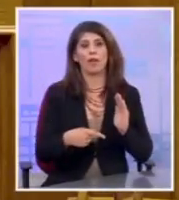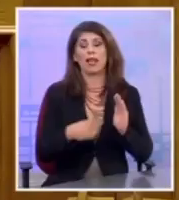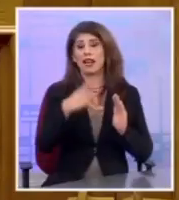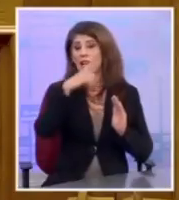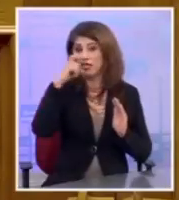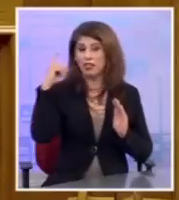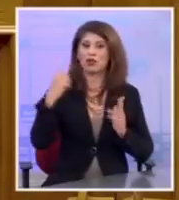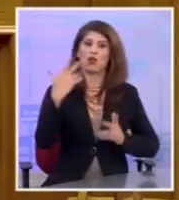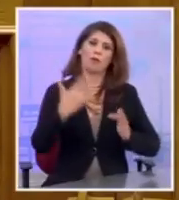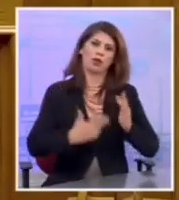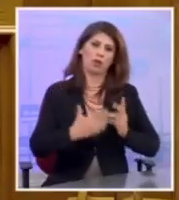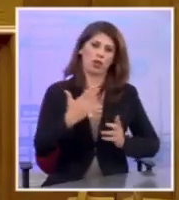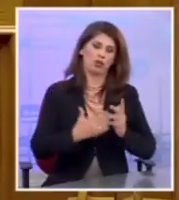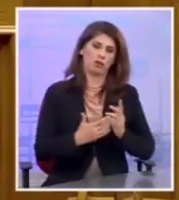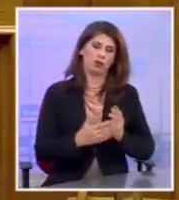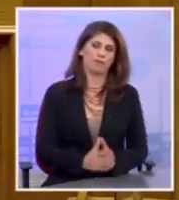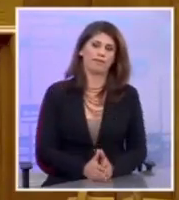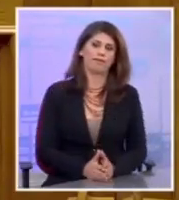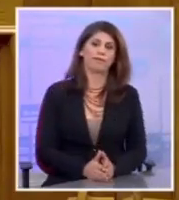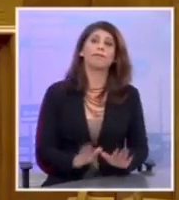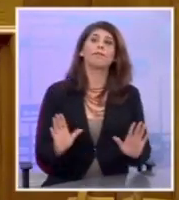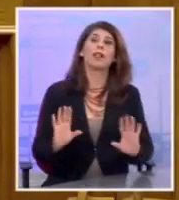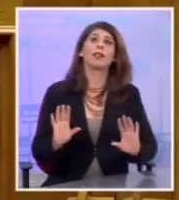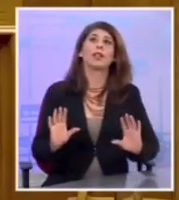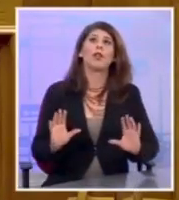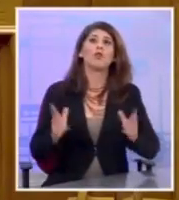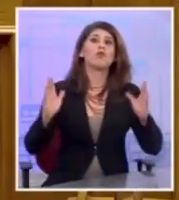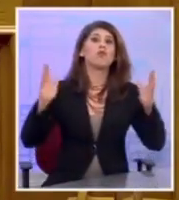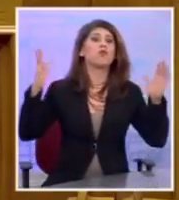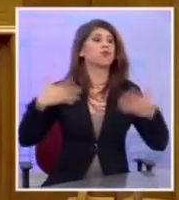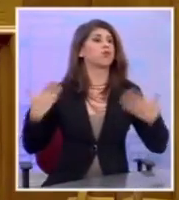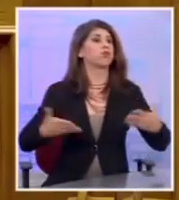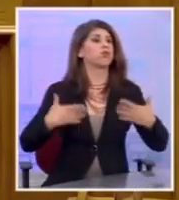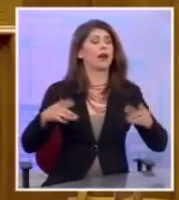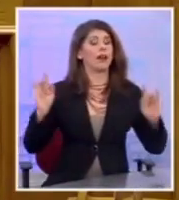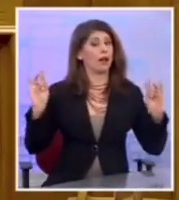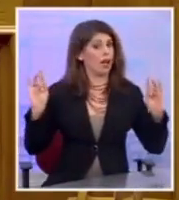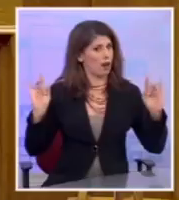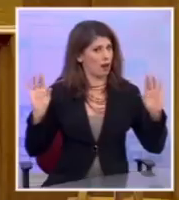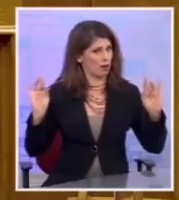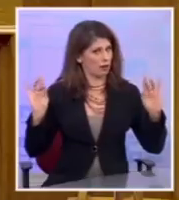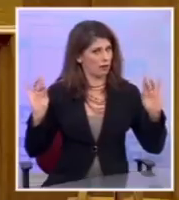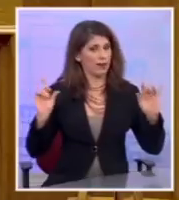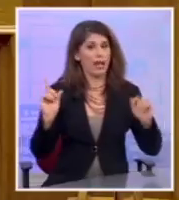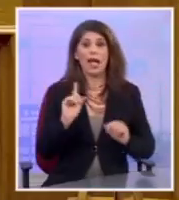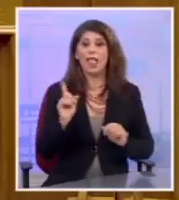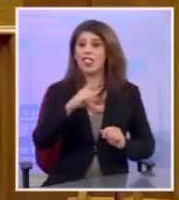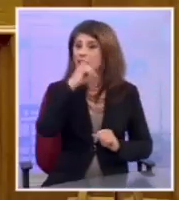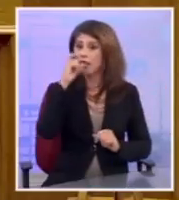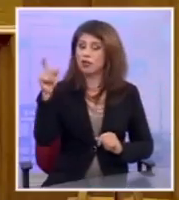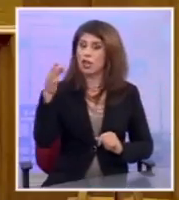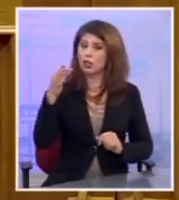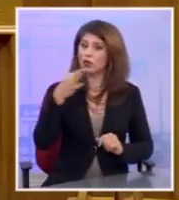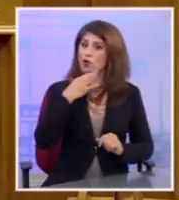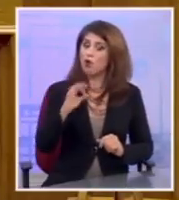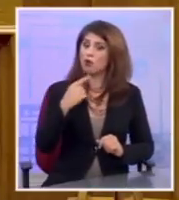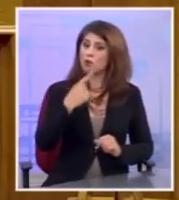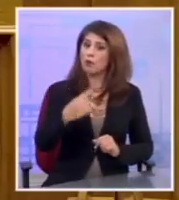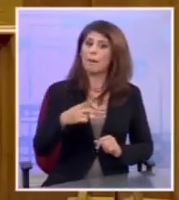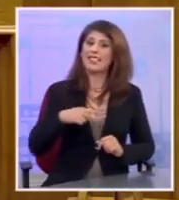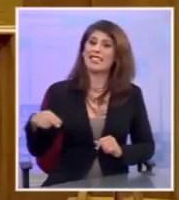δύσκολο προϋπολογισμό. Δεν πανηγυρίζει κανένας. Δεν είναι δύσκολος για τους λόγους που είπαν οι συνάδελφοι του ΠΑΣΟ και της